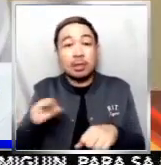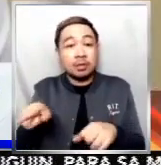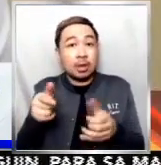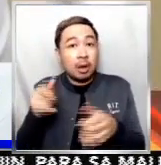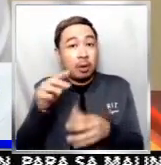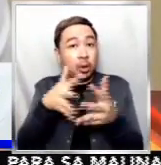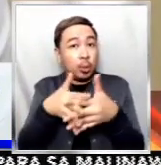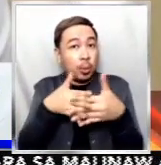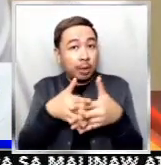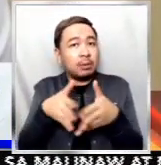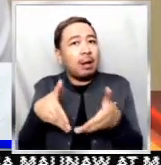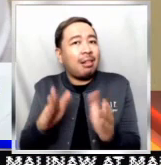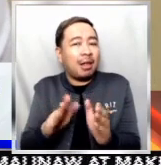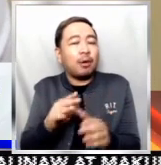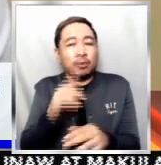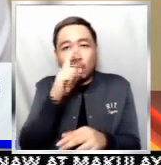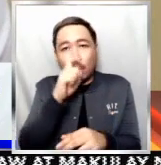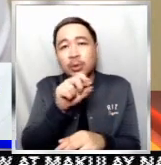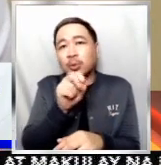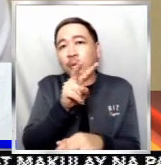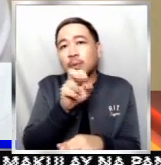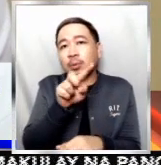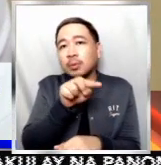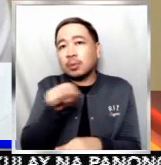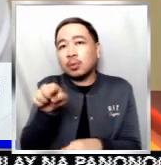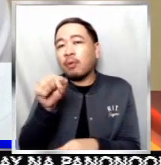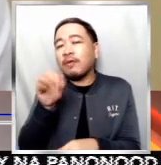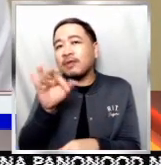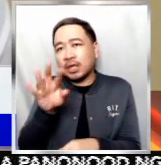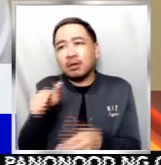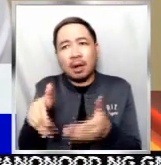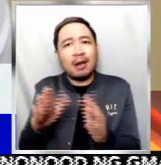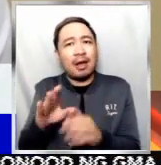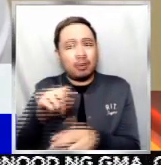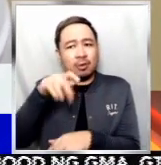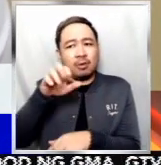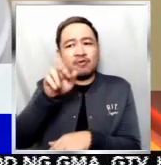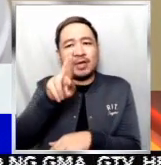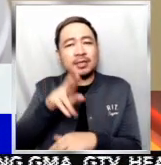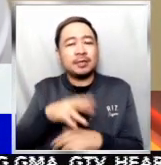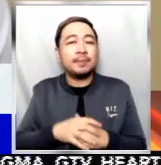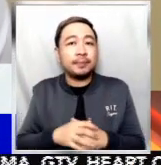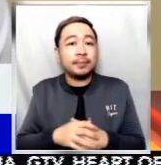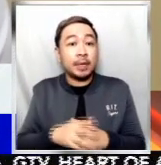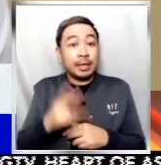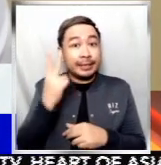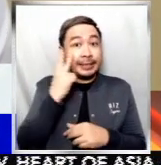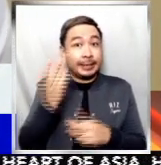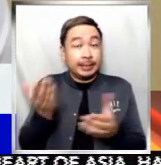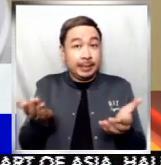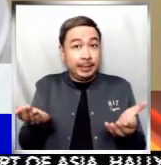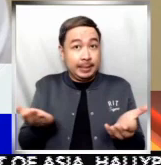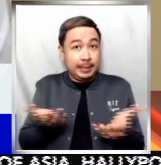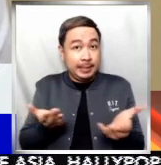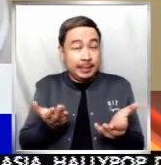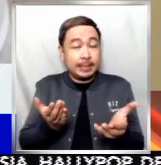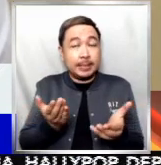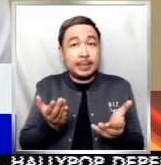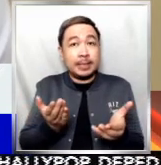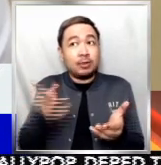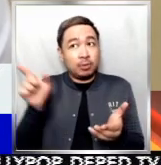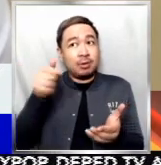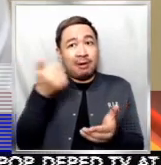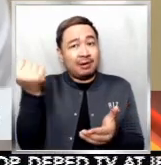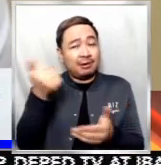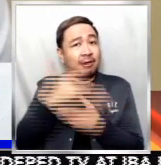old. Kung nakikita mo yung data sa ibang bansa, most likely those data will also be applicable here in the Philippines because